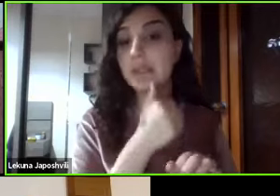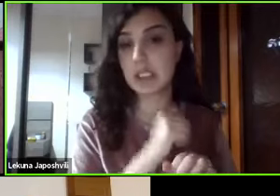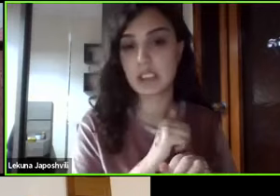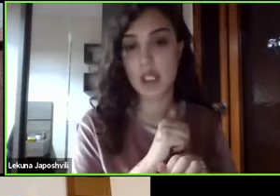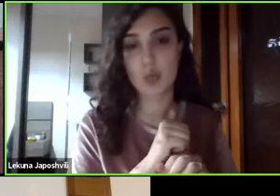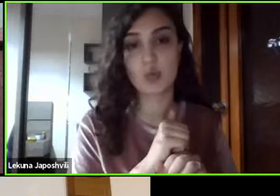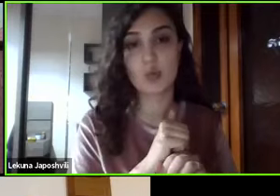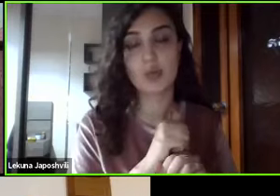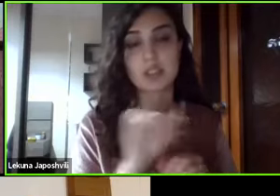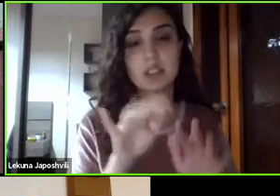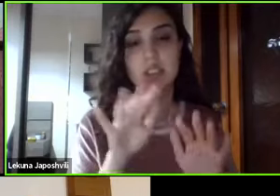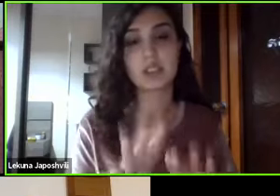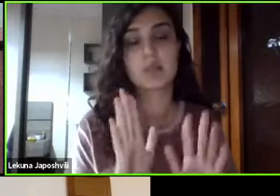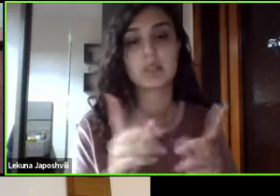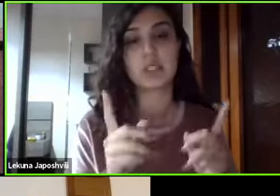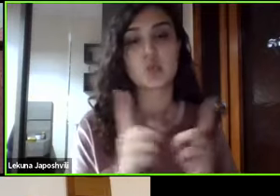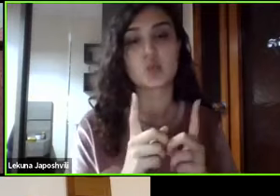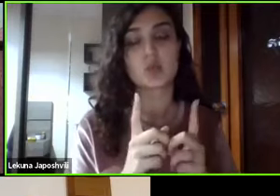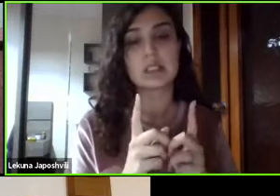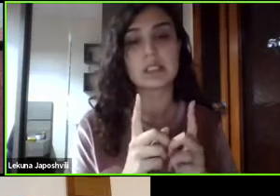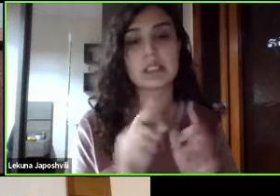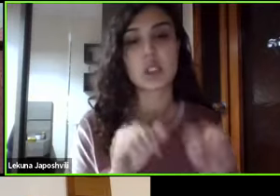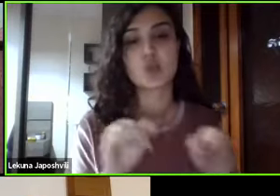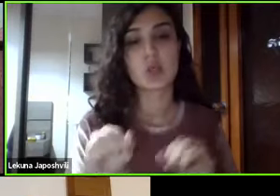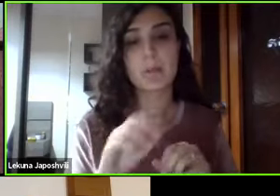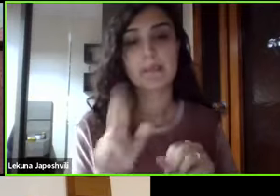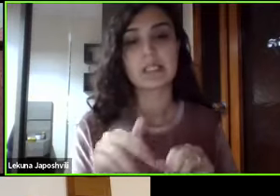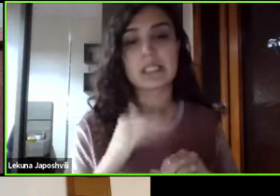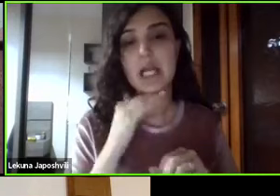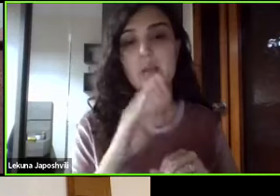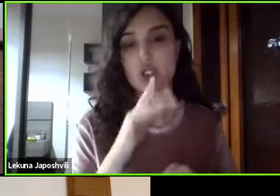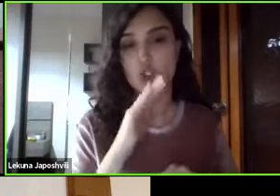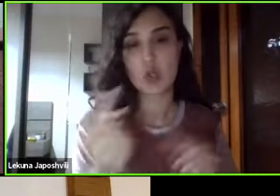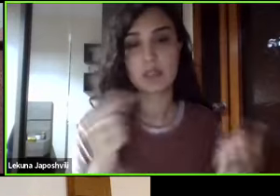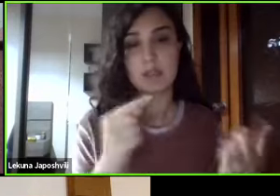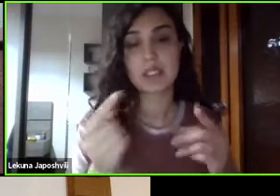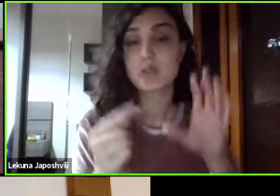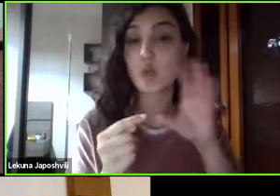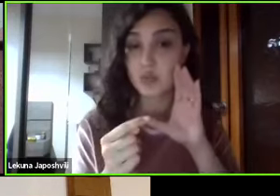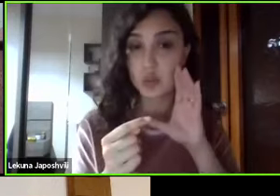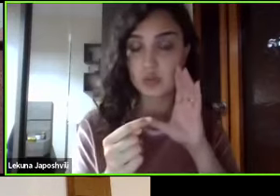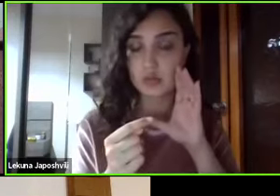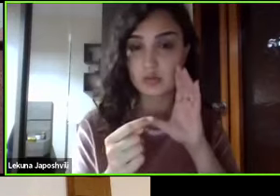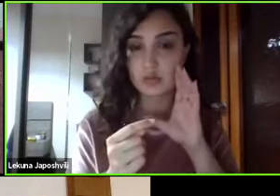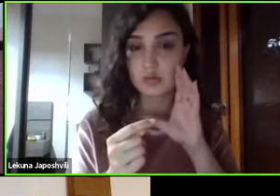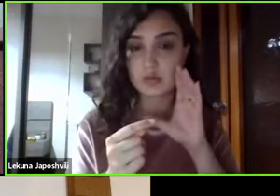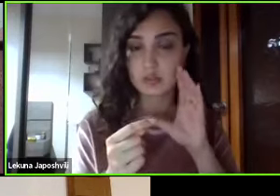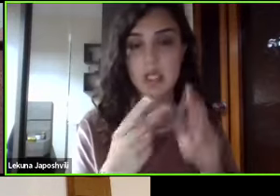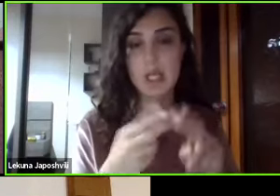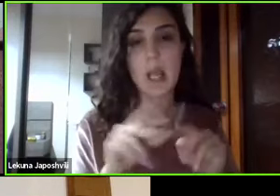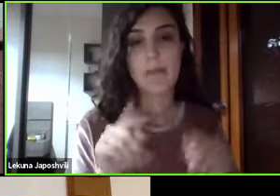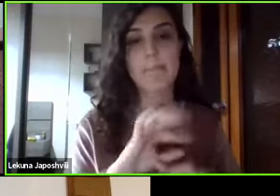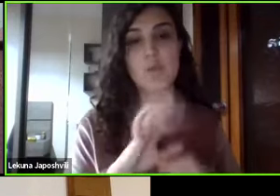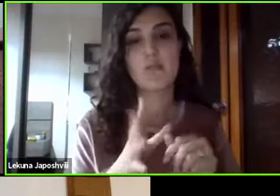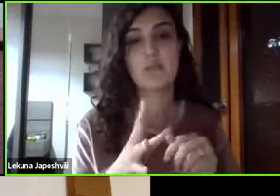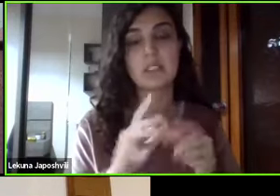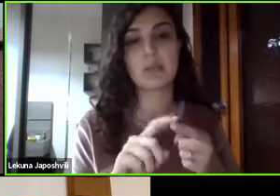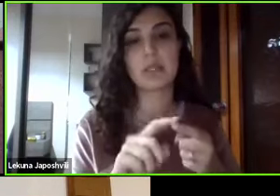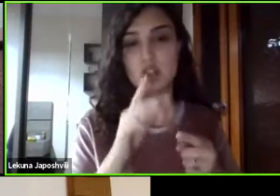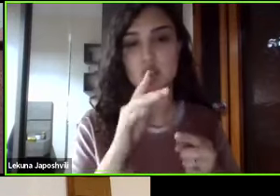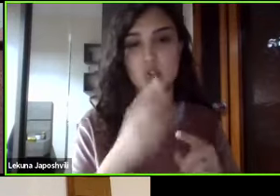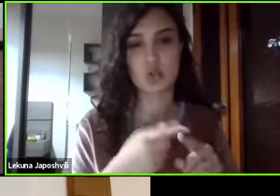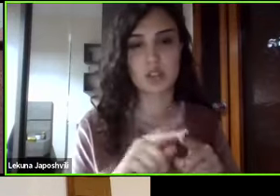კონფიდენციალურობა, სადაც დაცულ საჩვენებლება, საშუალება და საკმარისი დრო, რომ ერთმანეთს მოუსმინოთ ამ COVID ინფექციის დროს, ეს